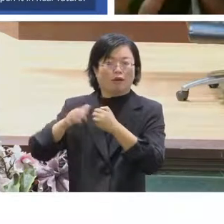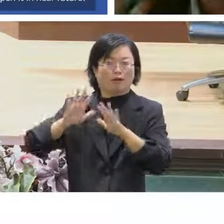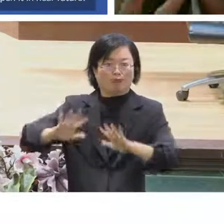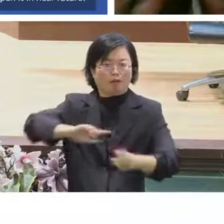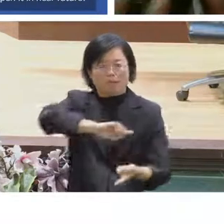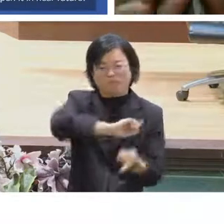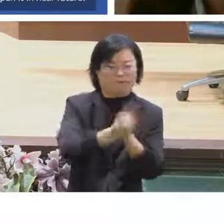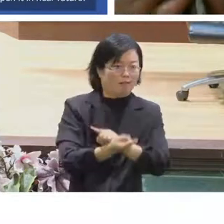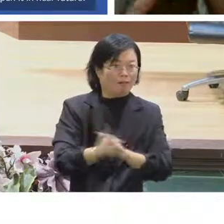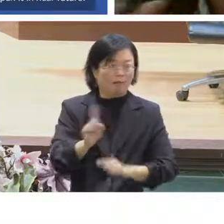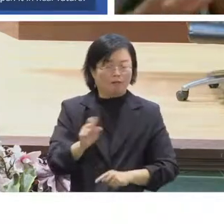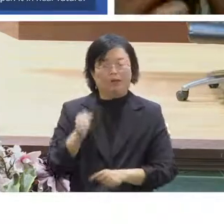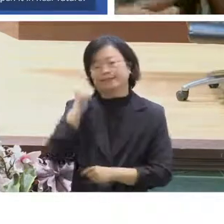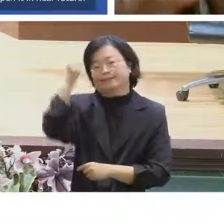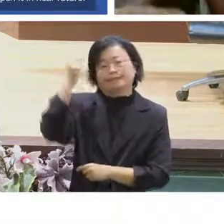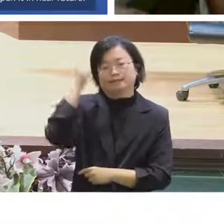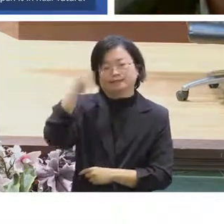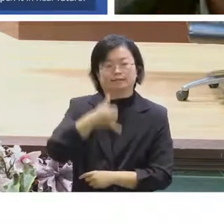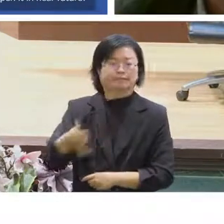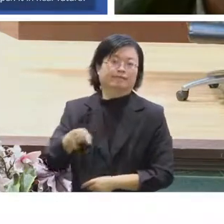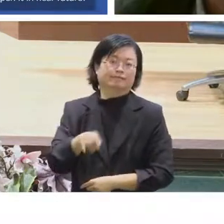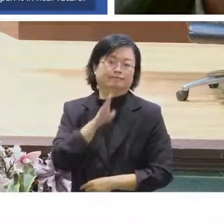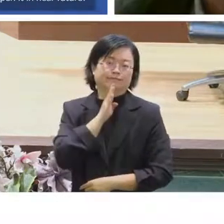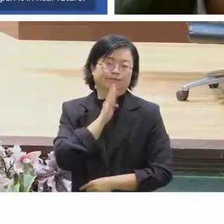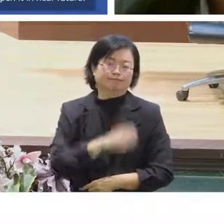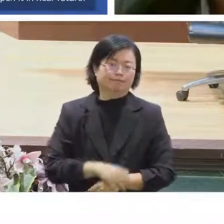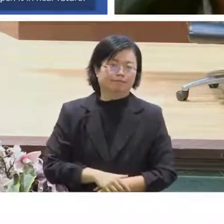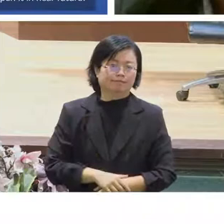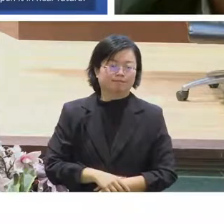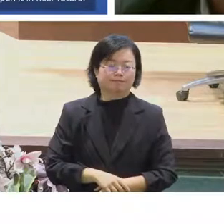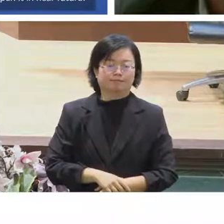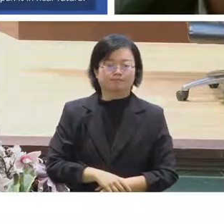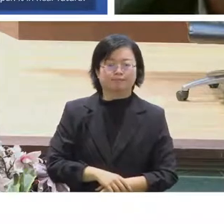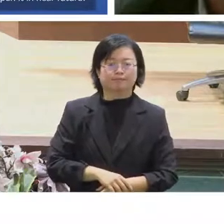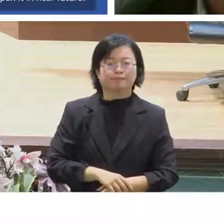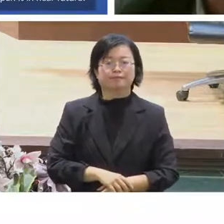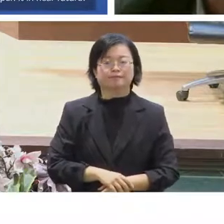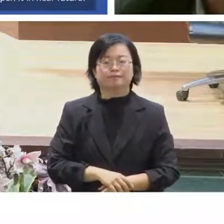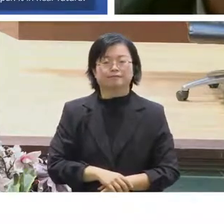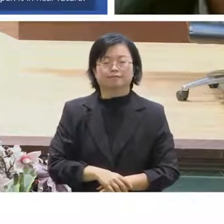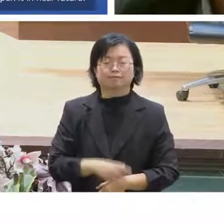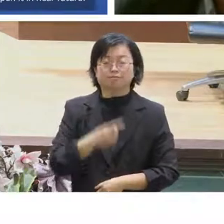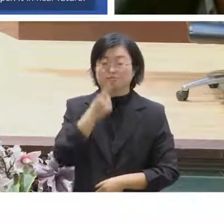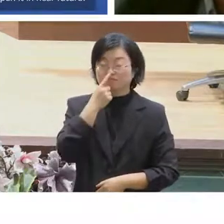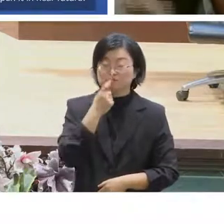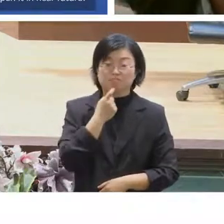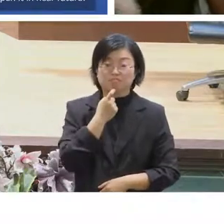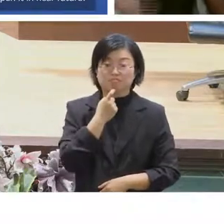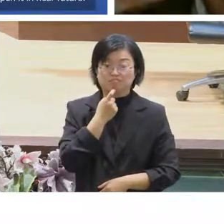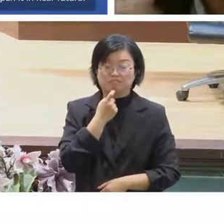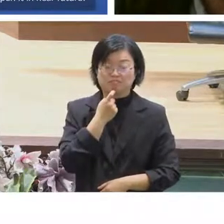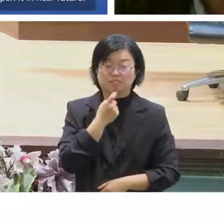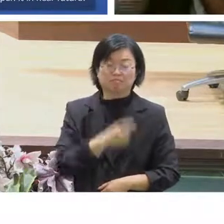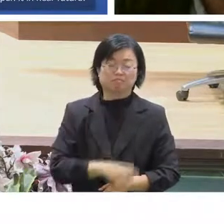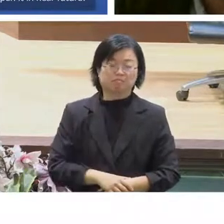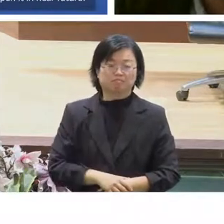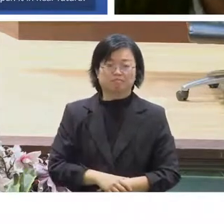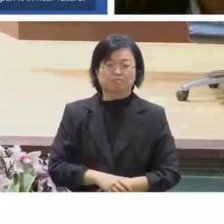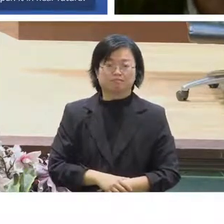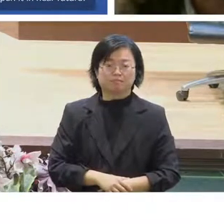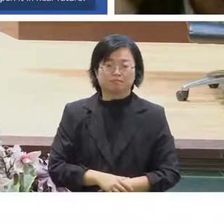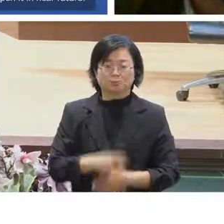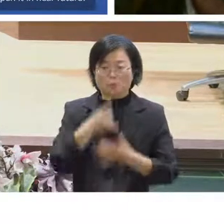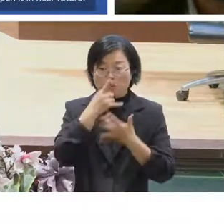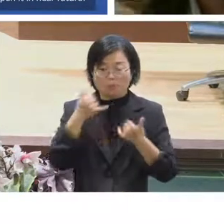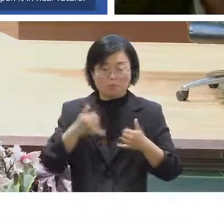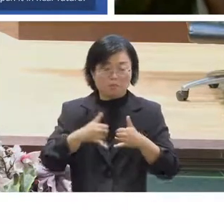实有这个角色的一个重叠的一个问题。但是我猜我们 的整个